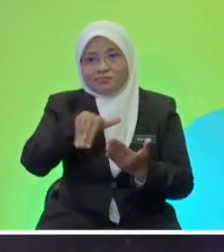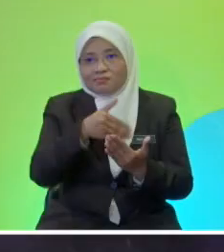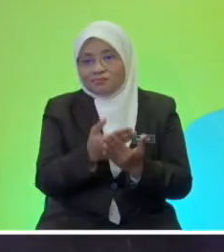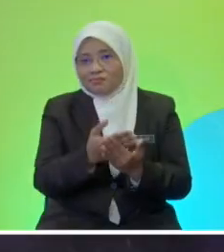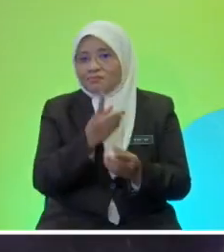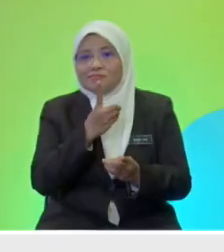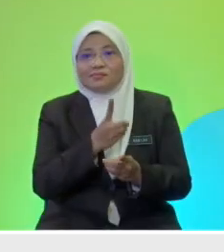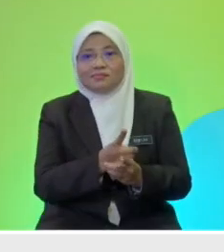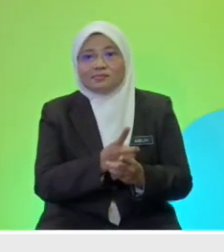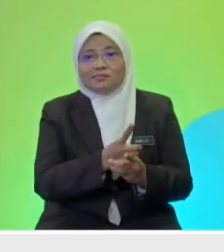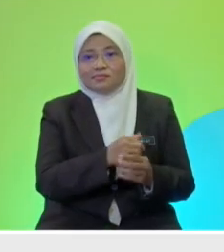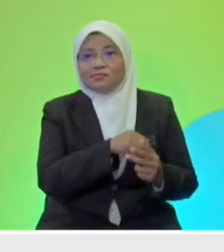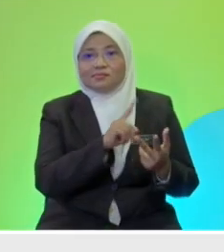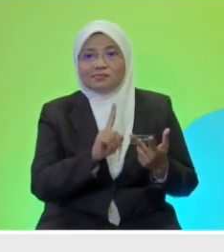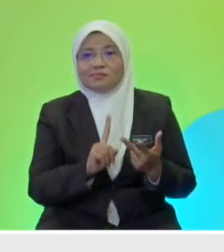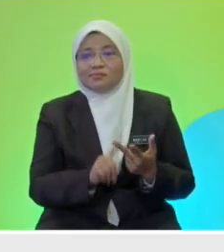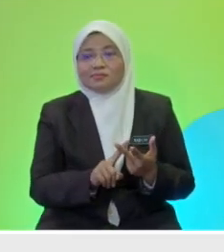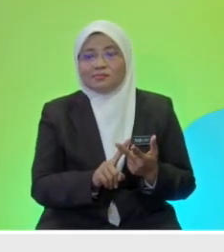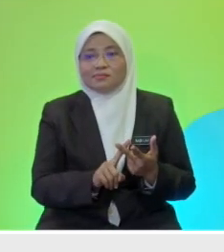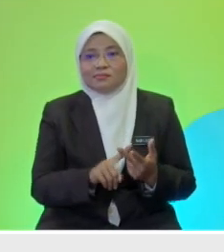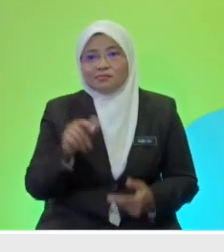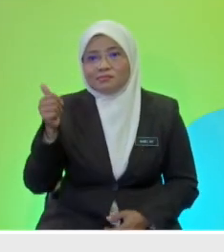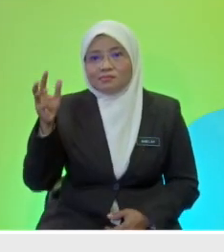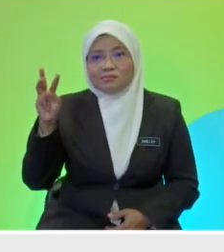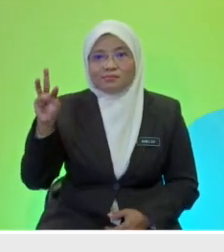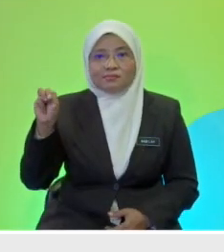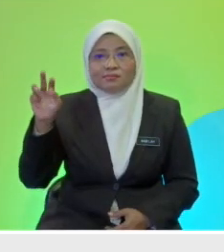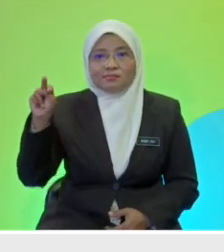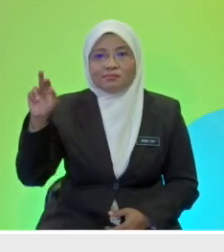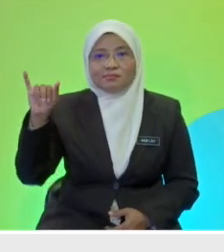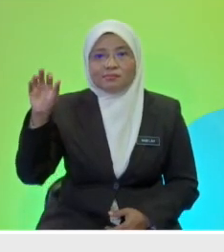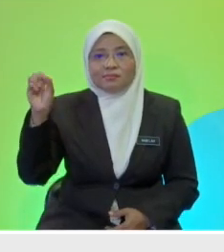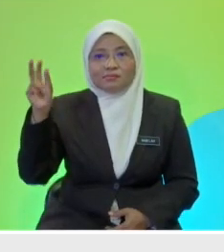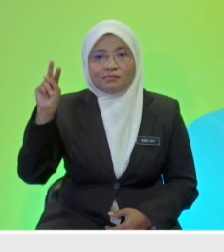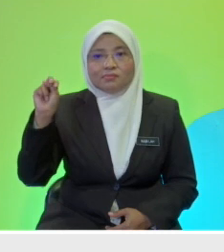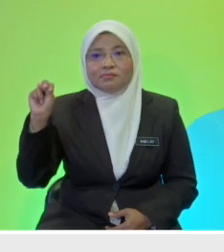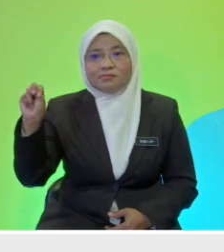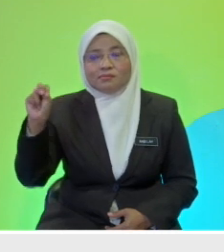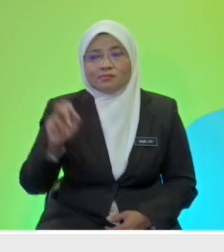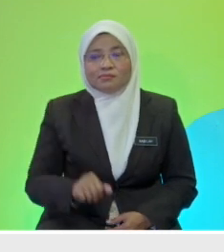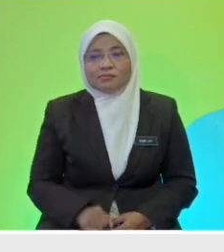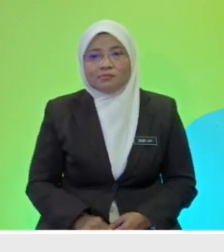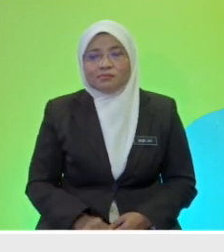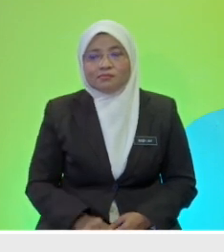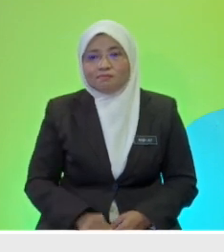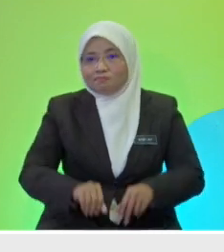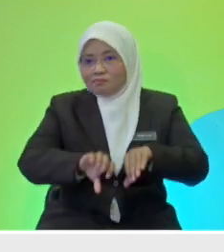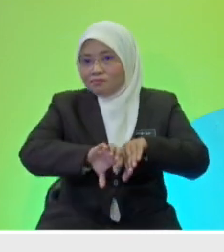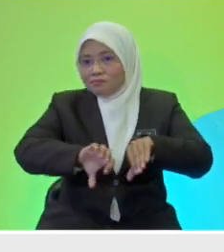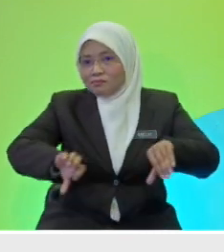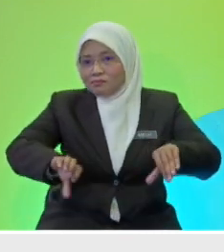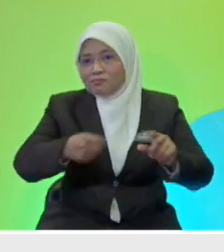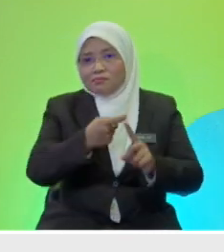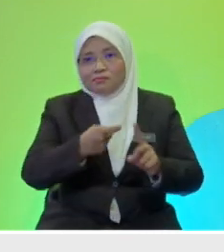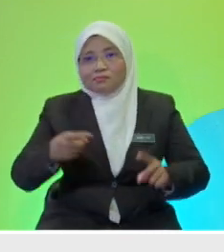kita ada mendali menanya ini kemudian di empatkan Oke untuk mengasingkan mendali m nayeon dan